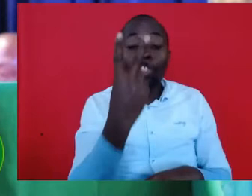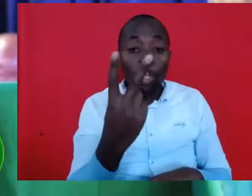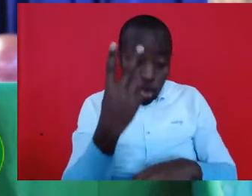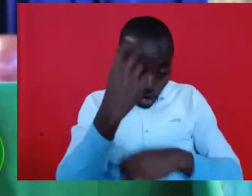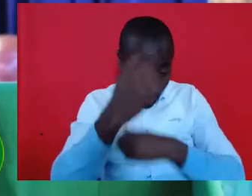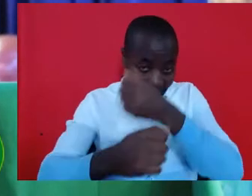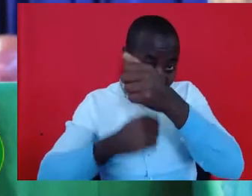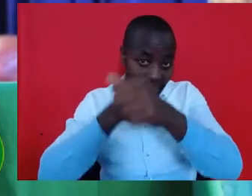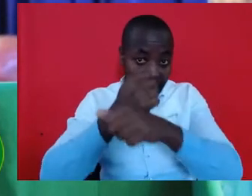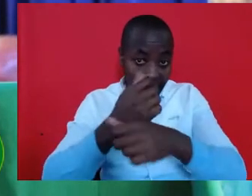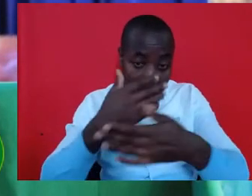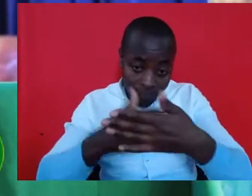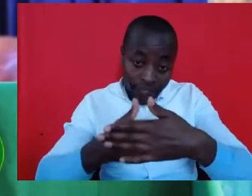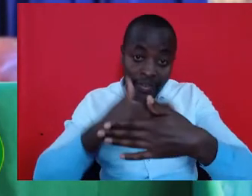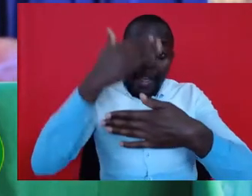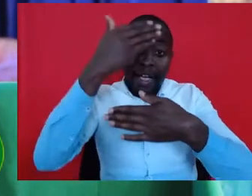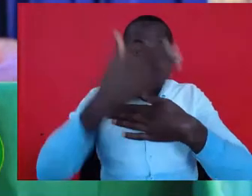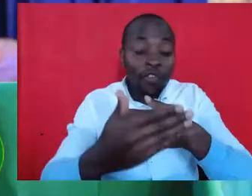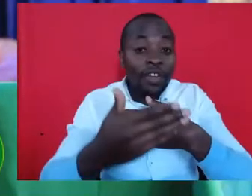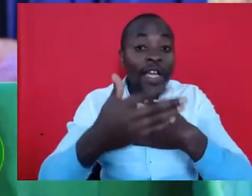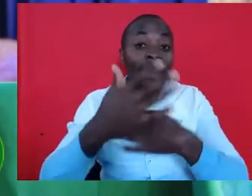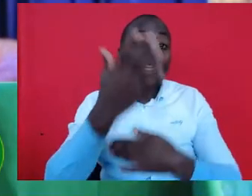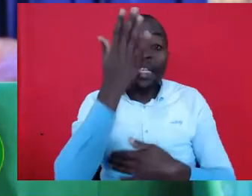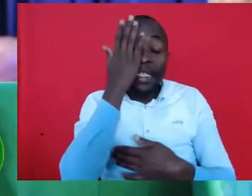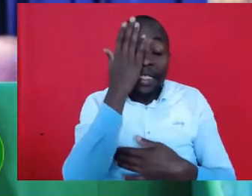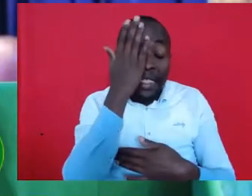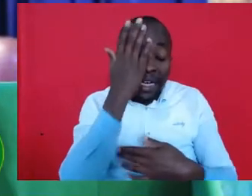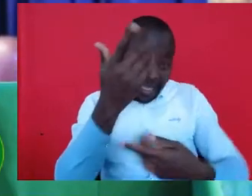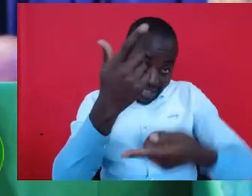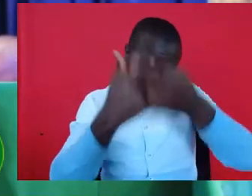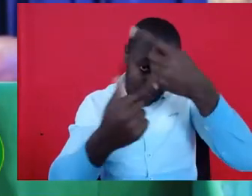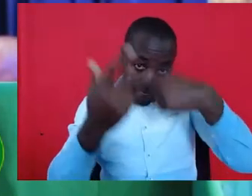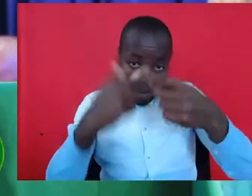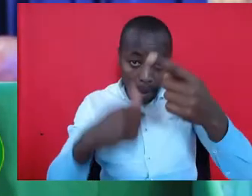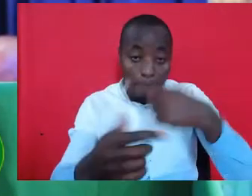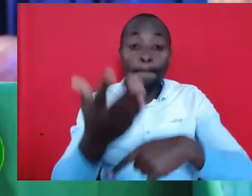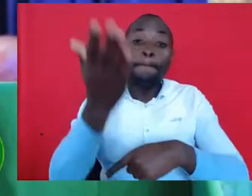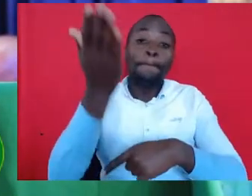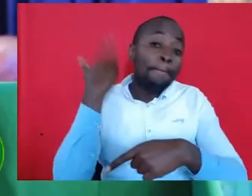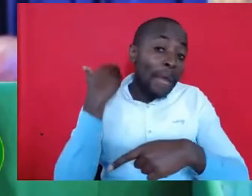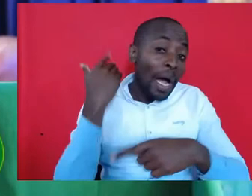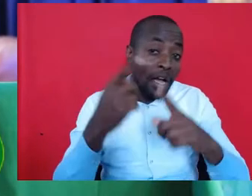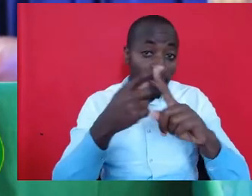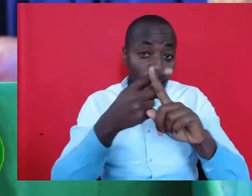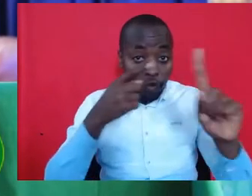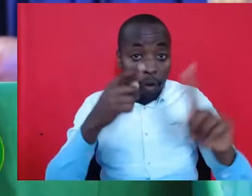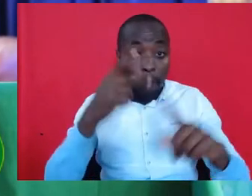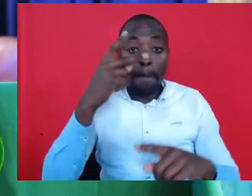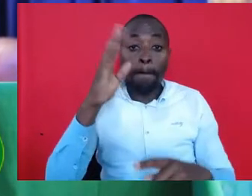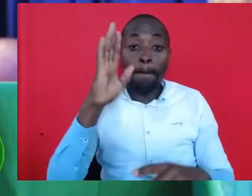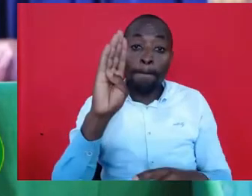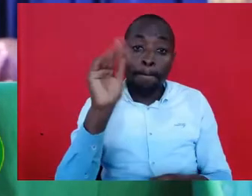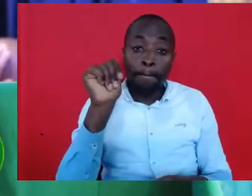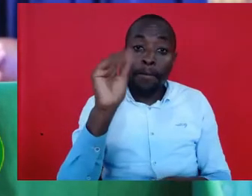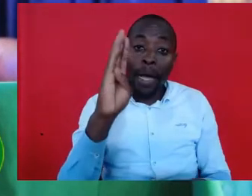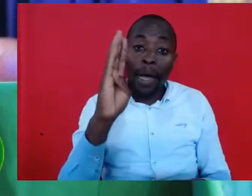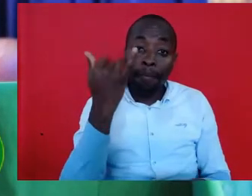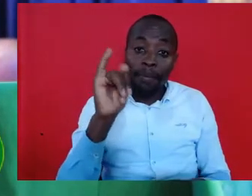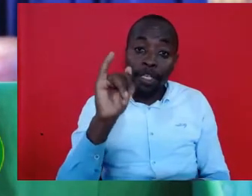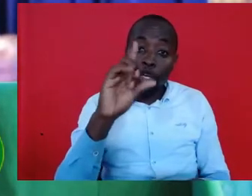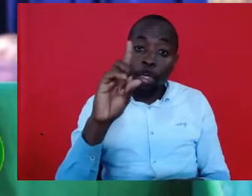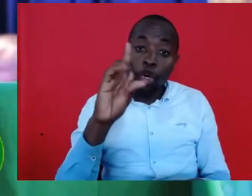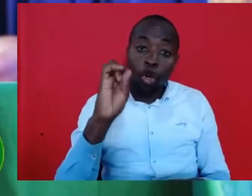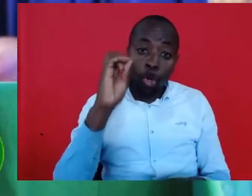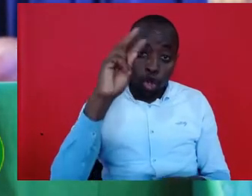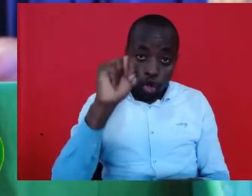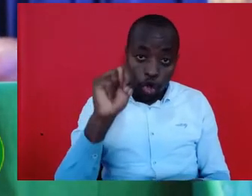ambapo baada ya wana Israeli kurudi kutoka Babiloni, ili na wamerudishwa na